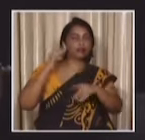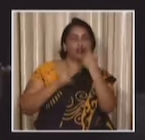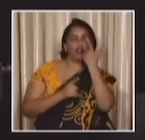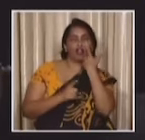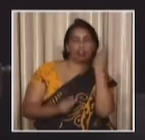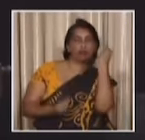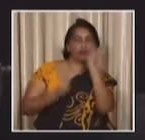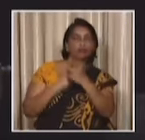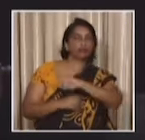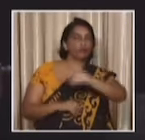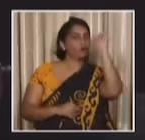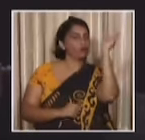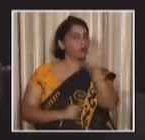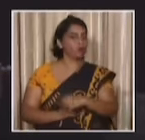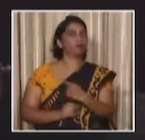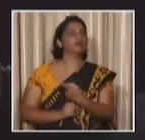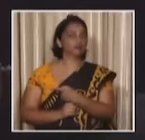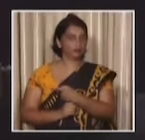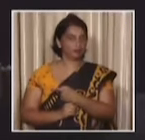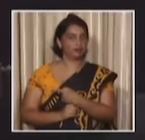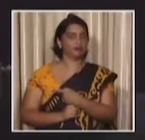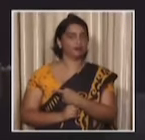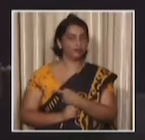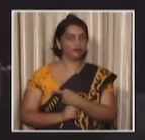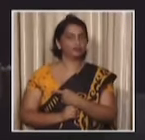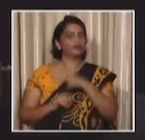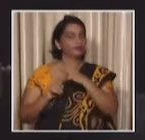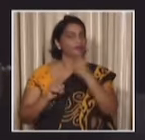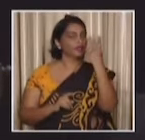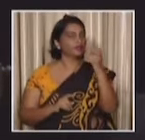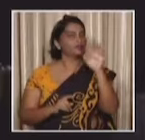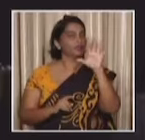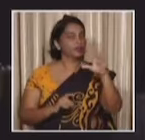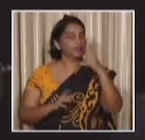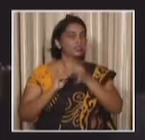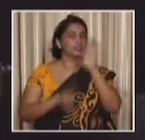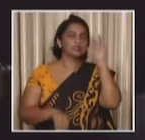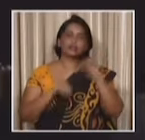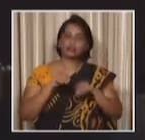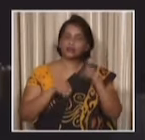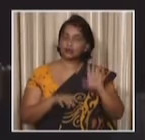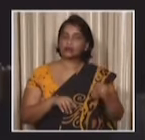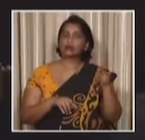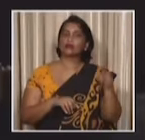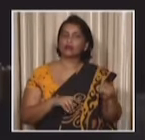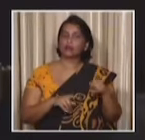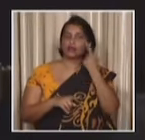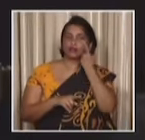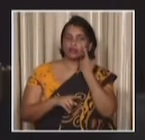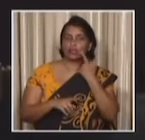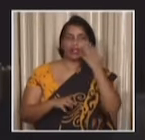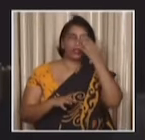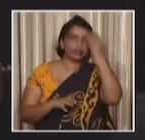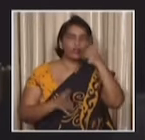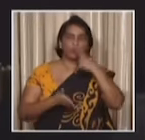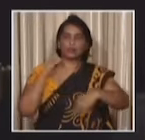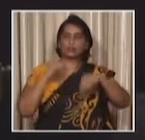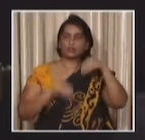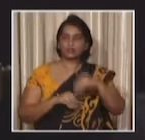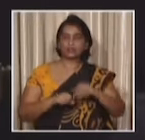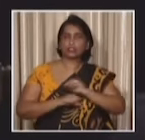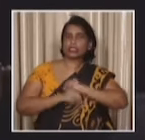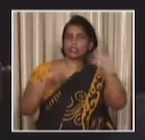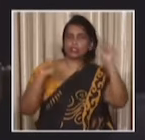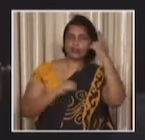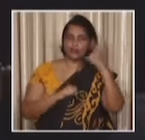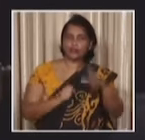කම්පාවෙන් එතුමියගේ ජයග්‍රහණය තහවුරුුණා. 2005 ජනාධිපතිවරණයේදී අහිංසක දෙමළ ඡන්ද වර්ජනයක්